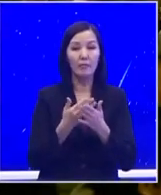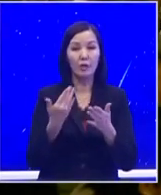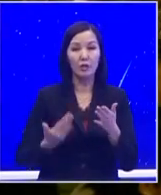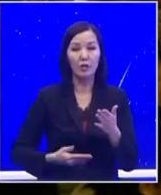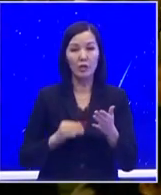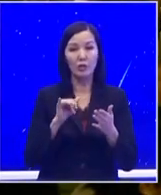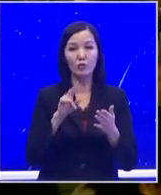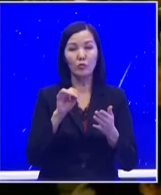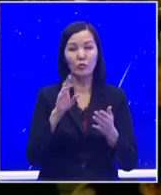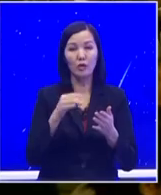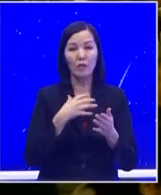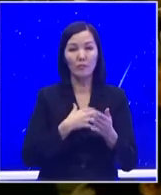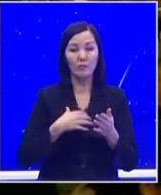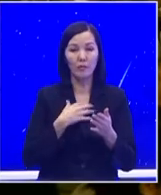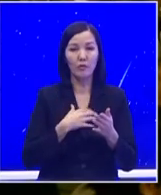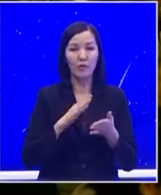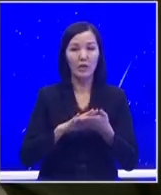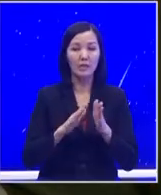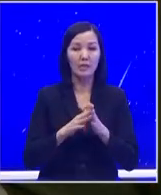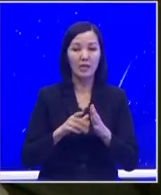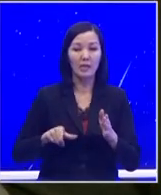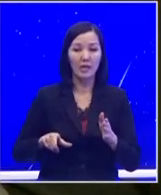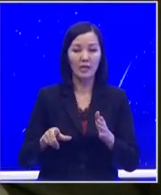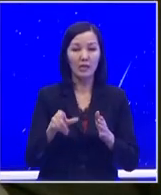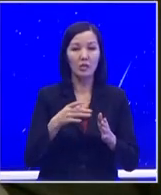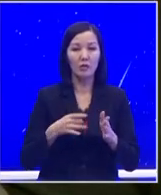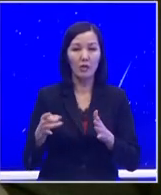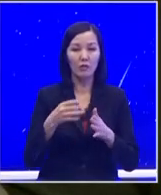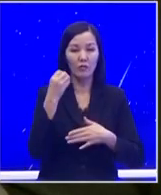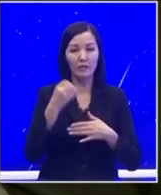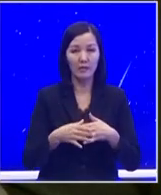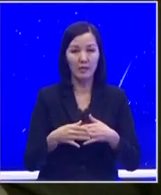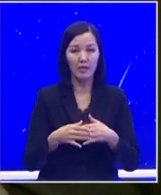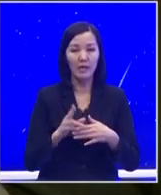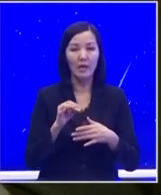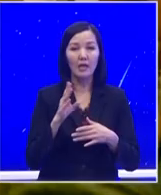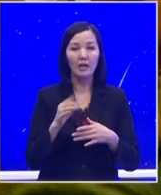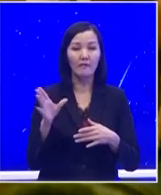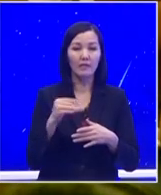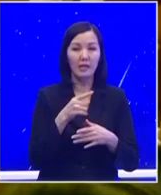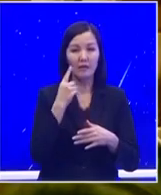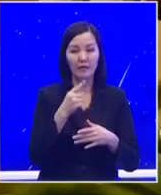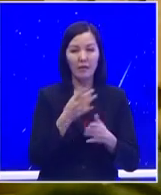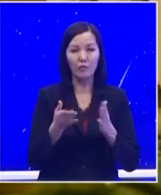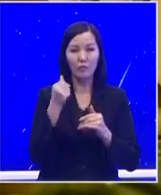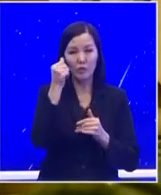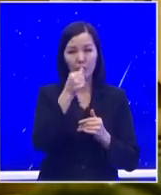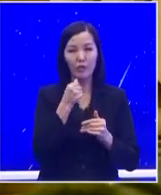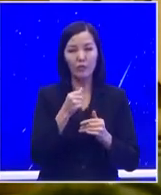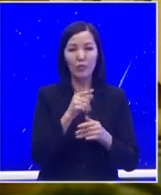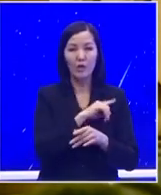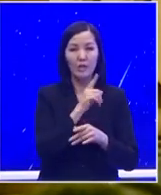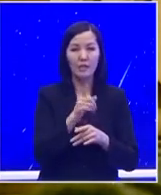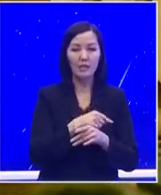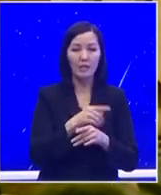села Чунжа обеспокоены состоянием арычной системы районного центра. Как сетуют сельчане, в прошлом году сильный